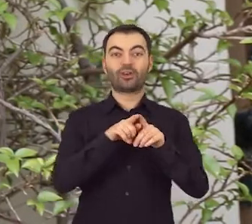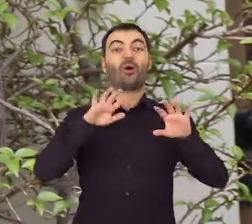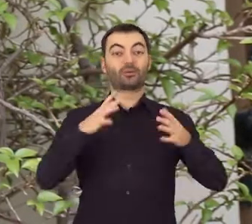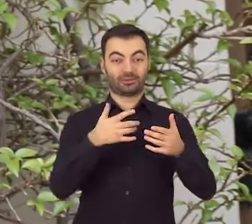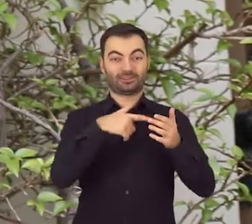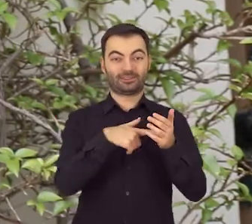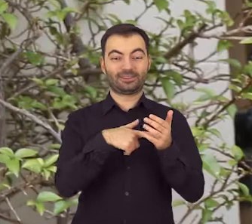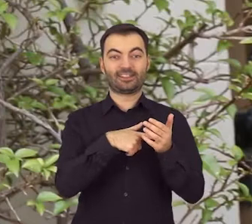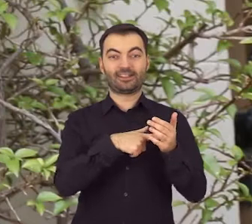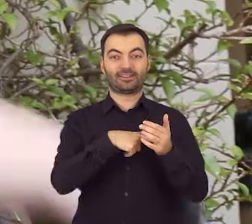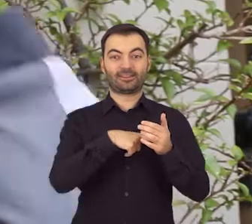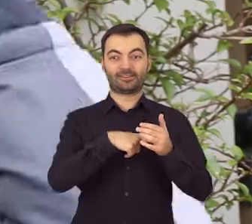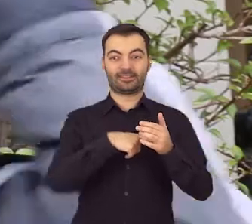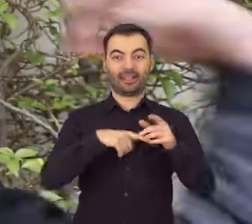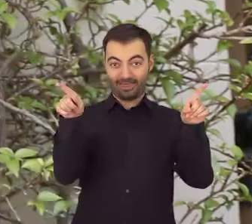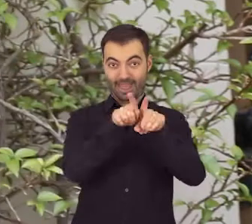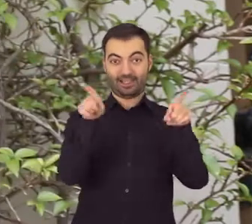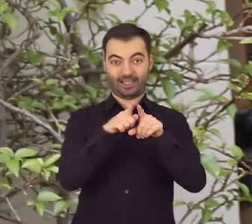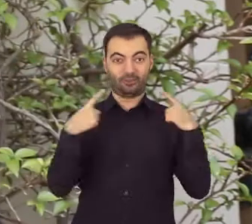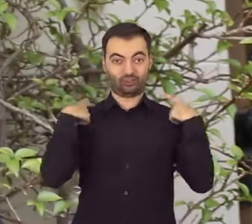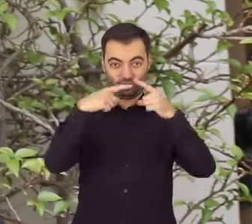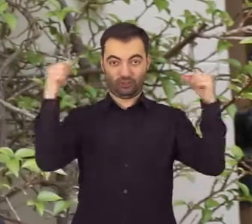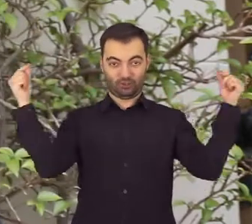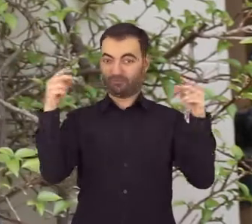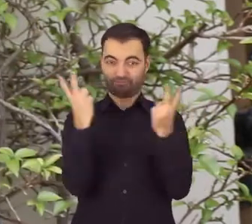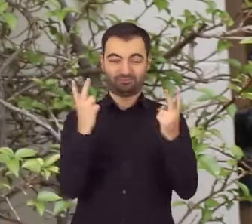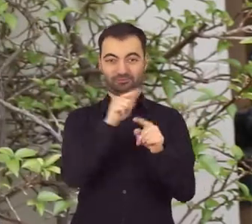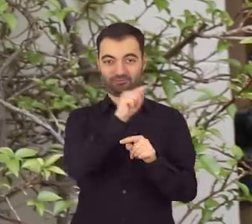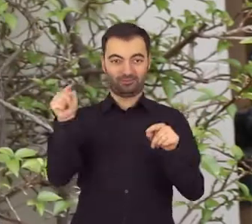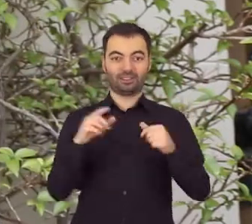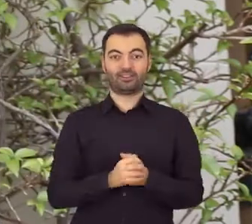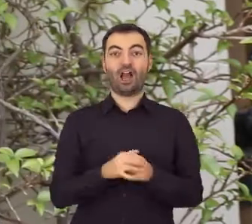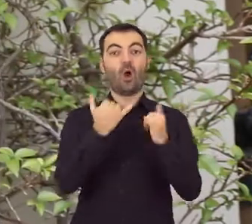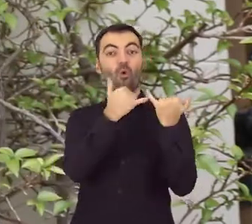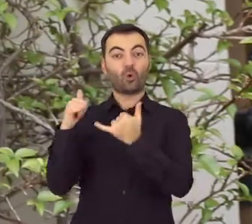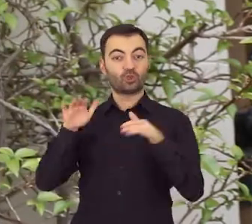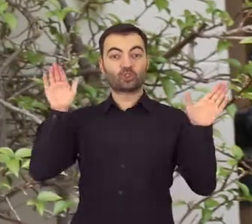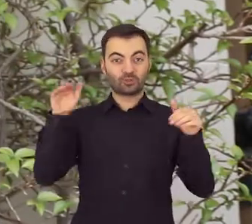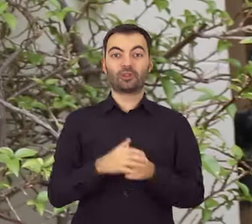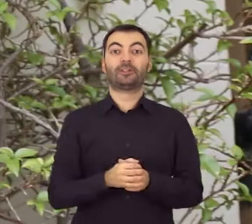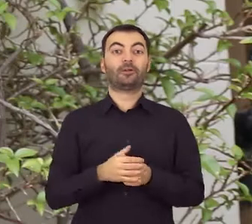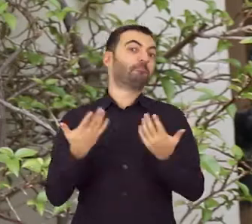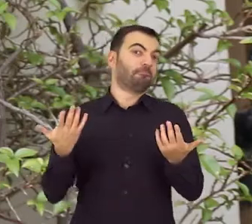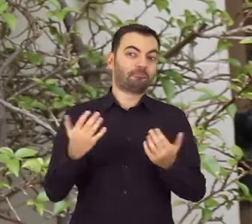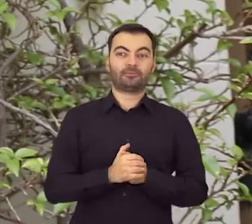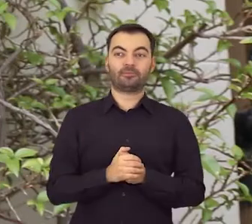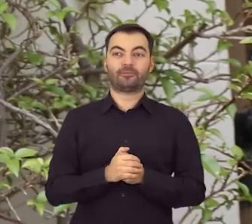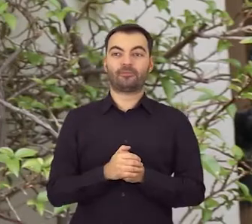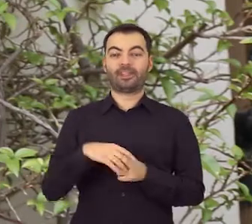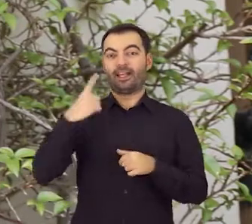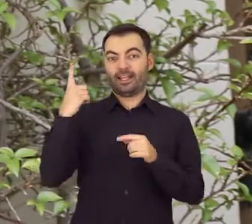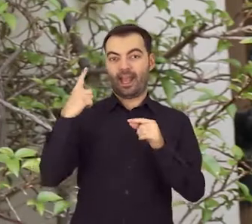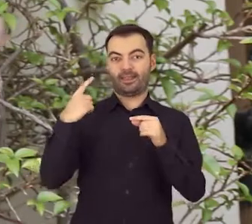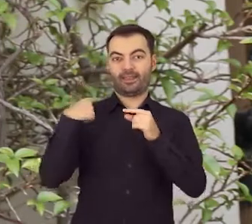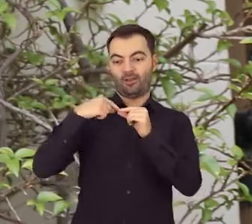to ważki, które mają takie same skrzydełka, identyczne. A różnoskrzydła to na przykład mniejsze różne,